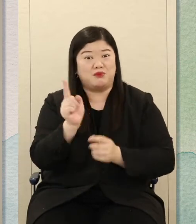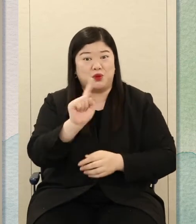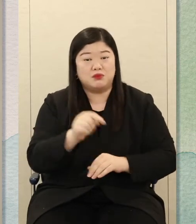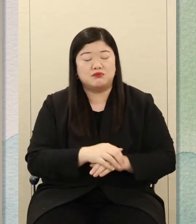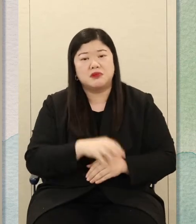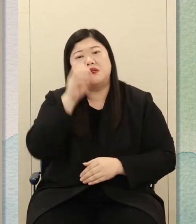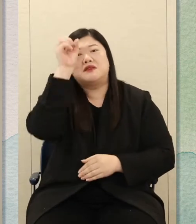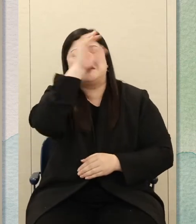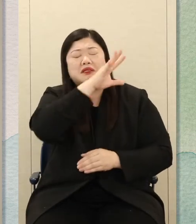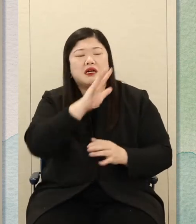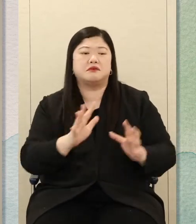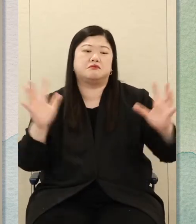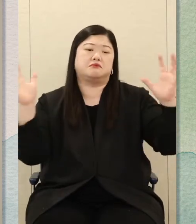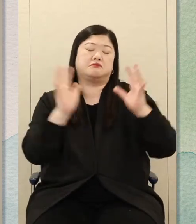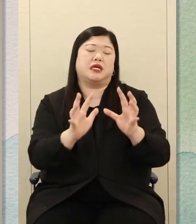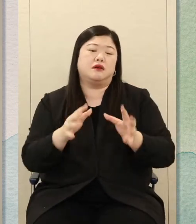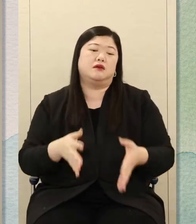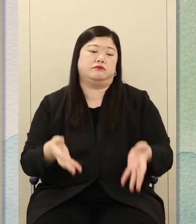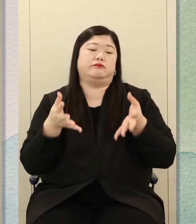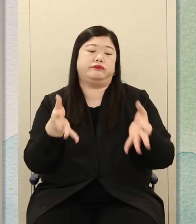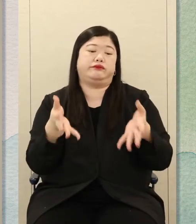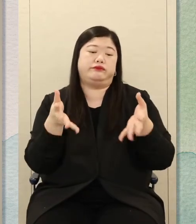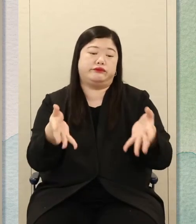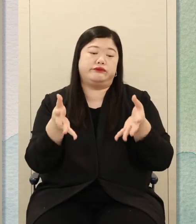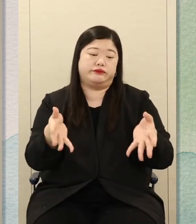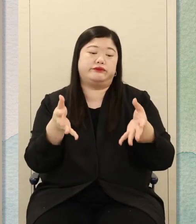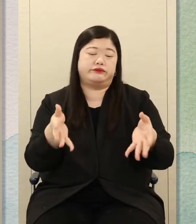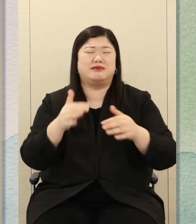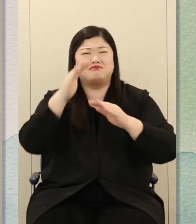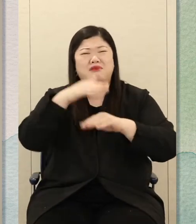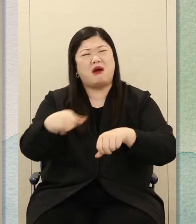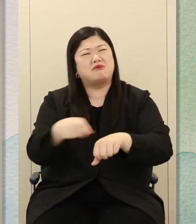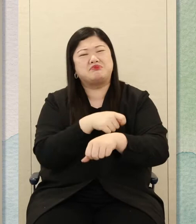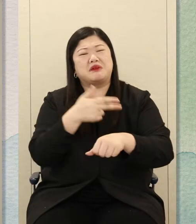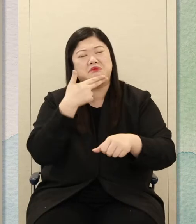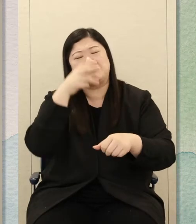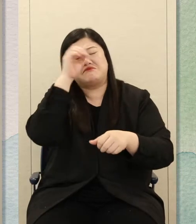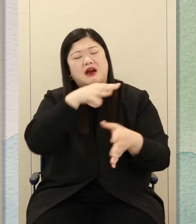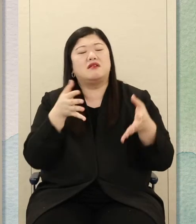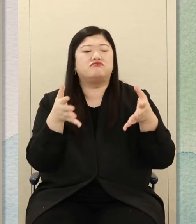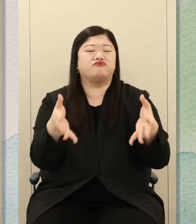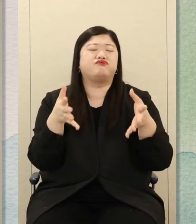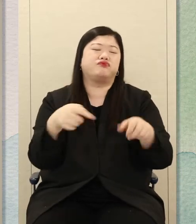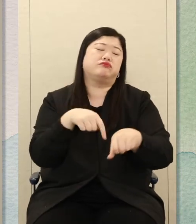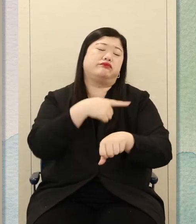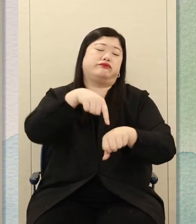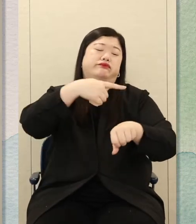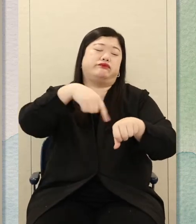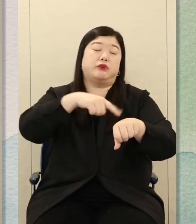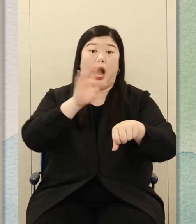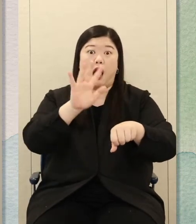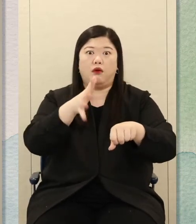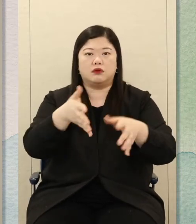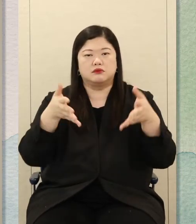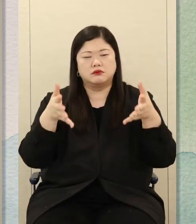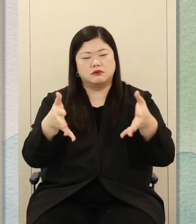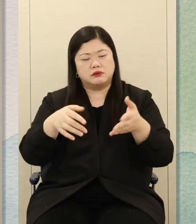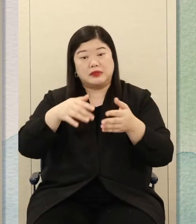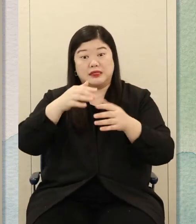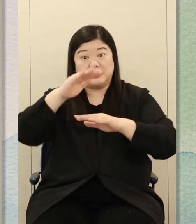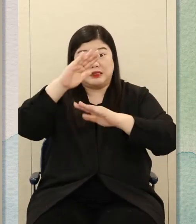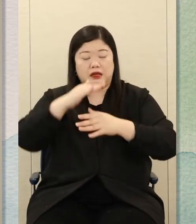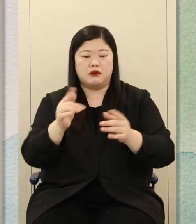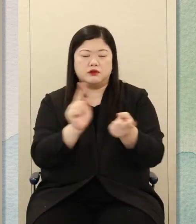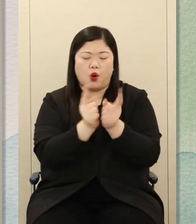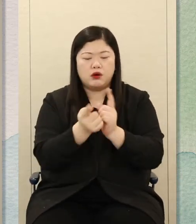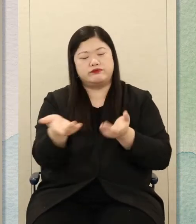그냥 모여서 친교하는 게 아니고요. 깊게 만나고 싶다. 저게 되게 큰데요. 특히 도시에서는